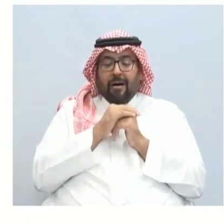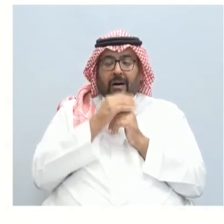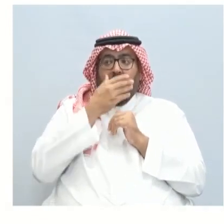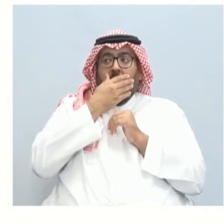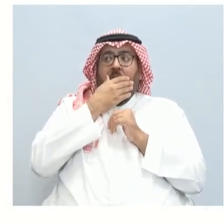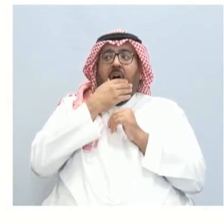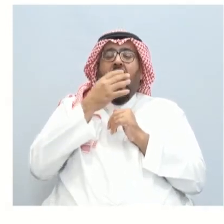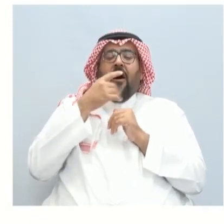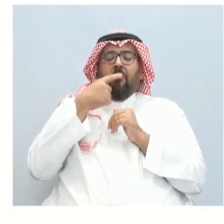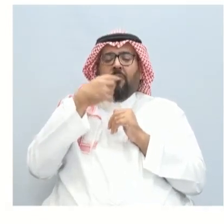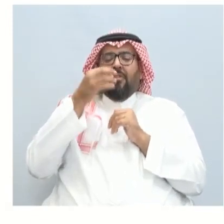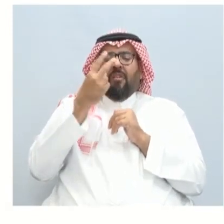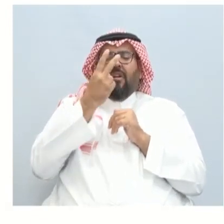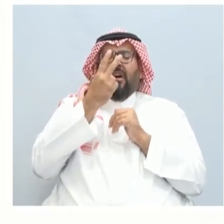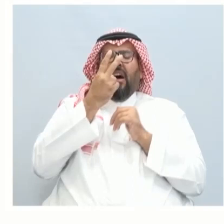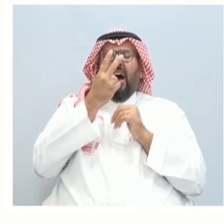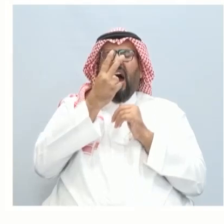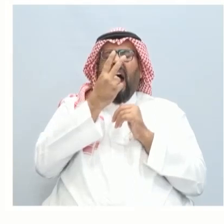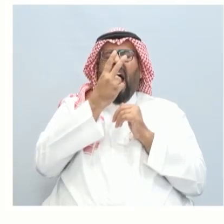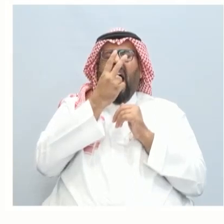لدينا اسلوبين ماذا